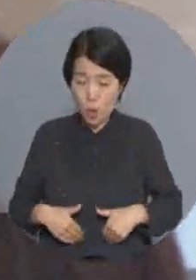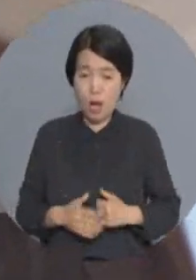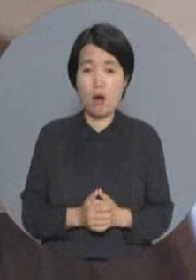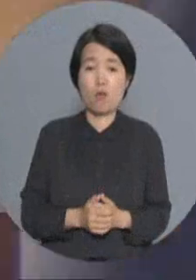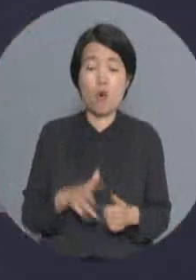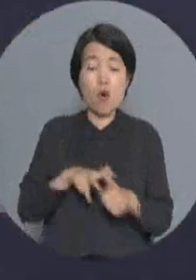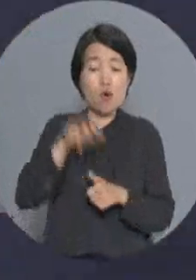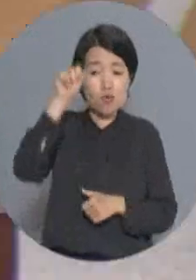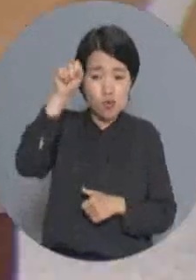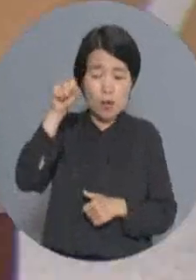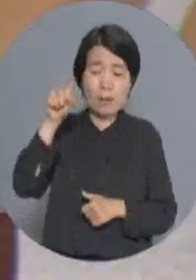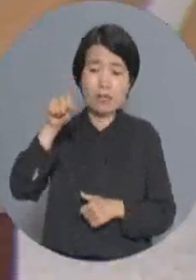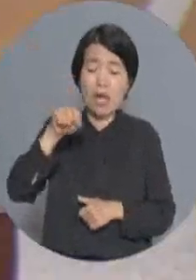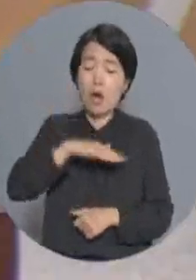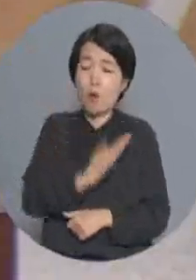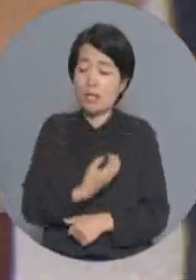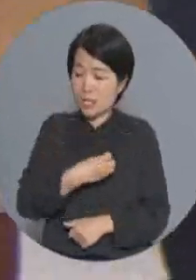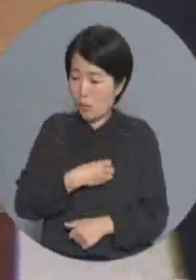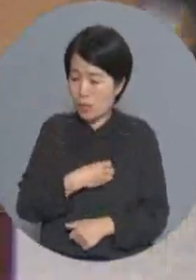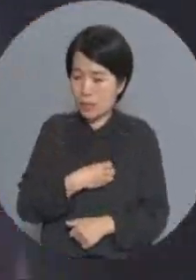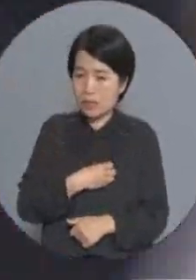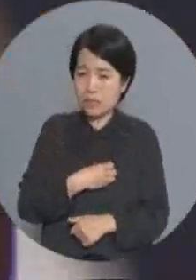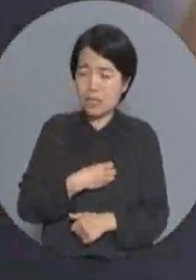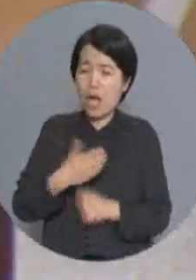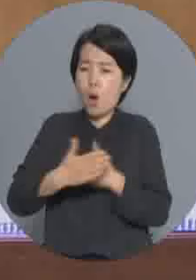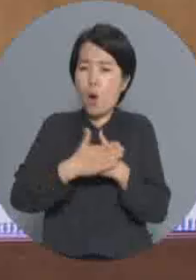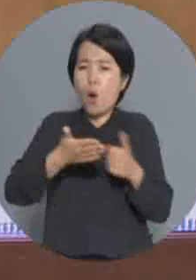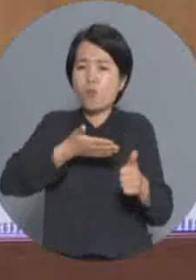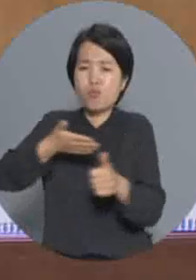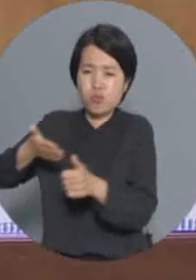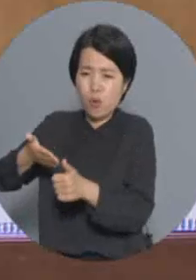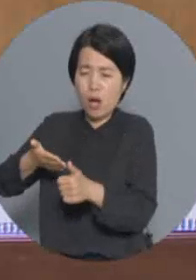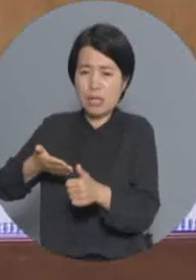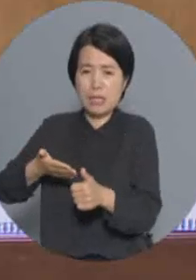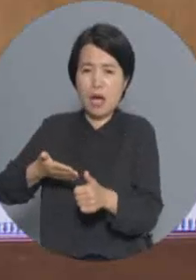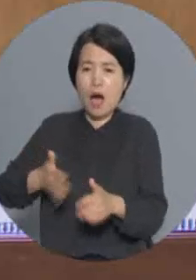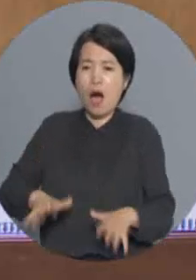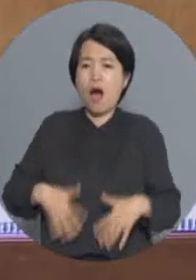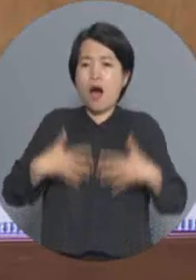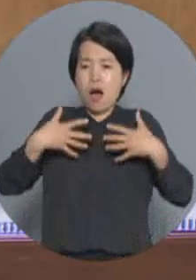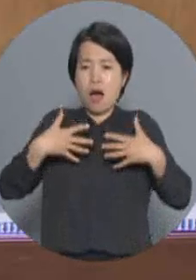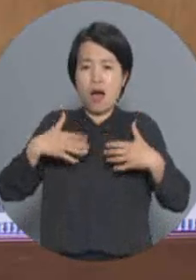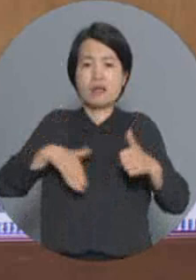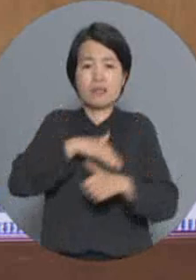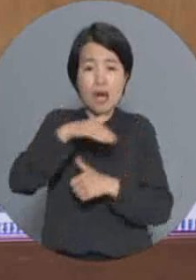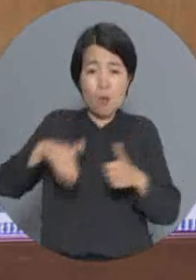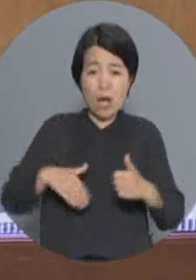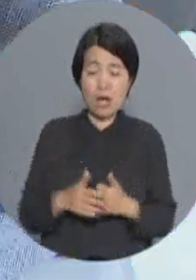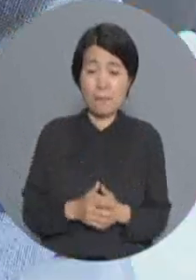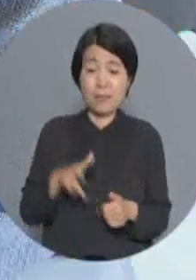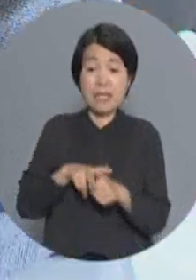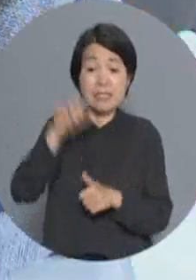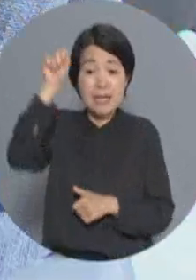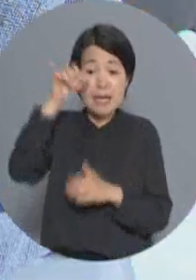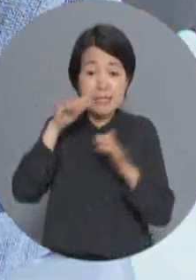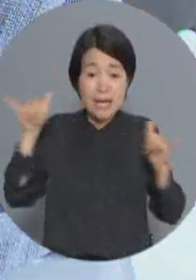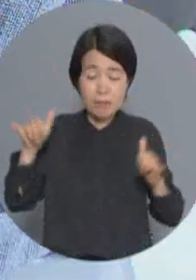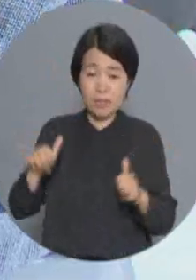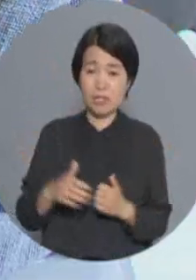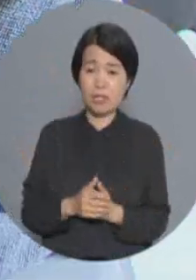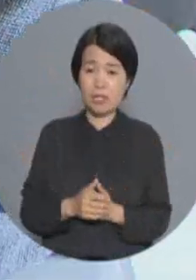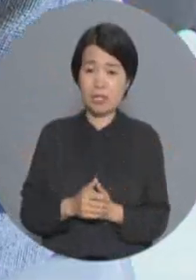선거 운동을 해야 하기 때문에 부담이 클 수밖에 없습니다 당사자들도 그거를 좀 또 받아들여야 되기도 하고